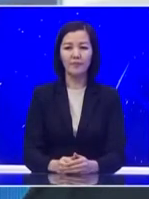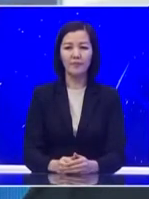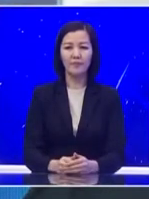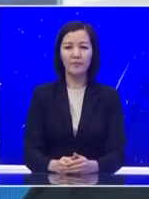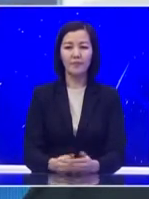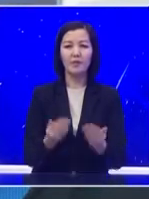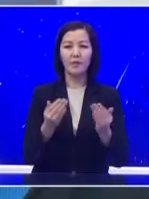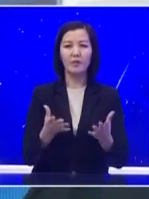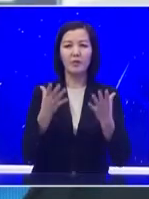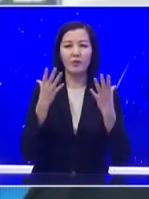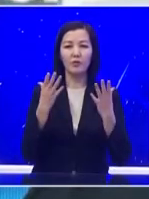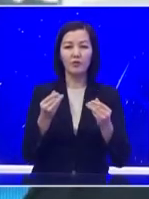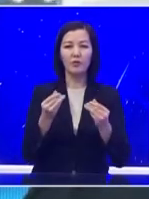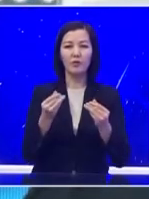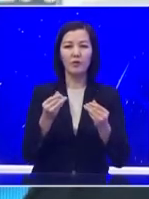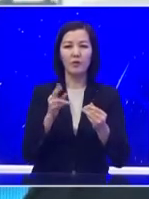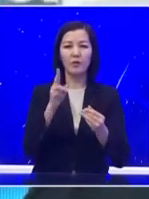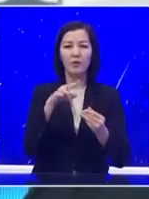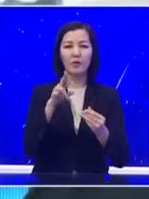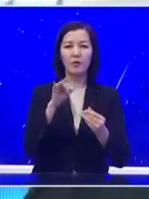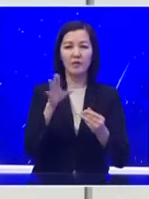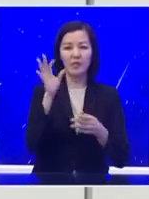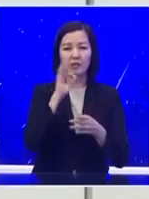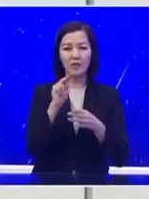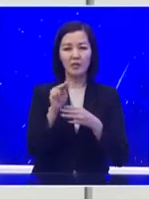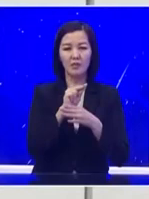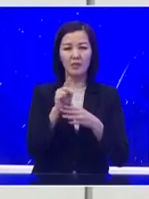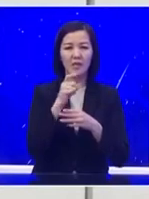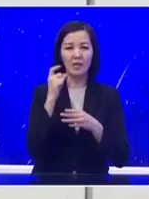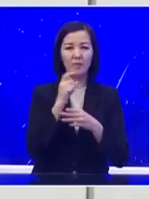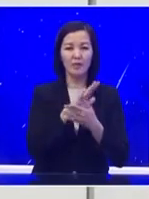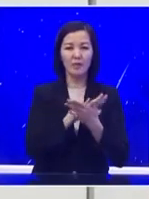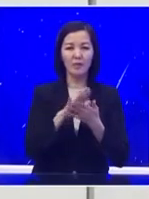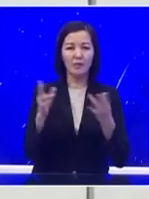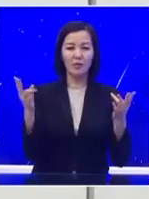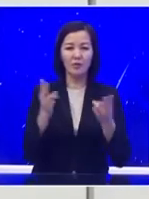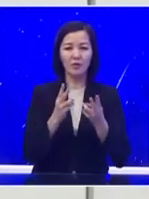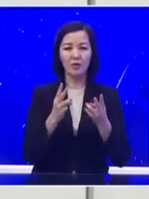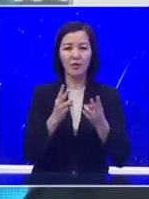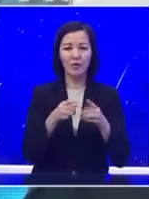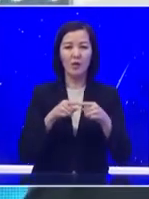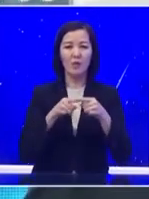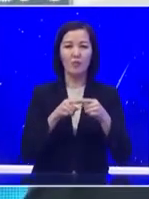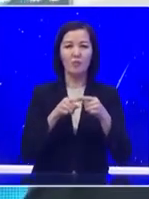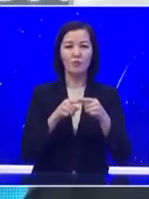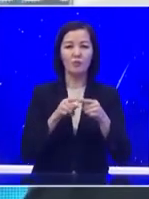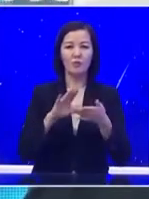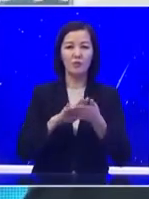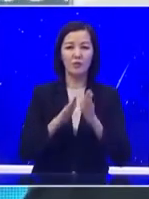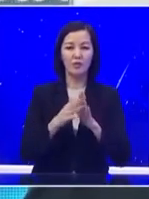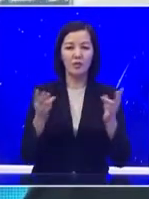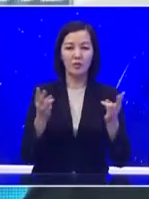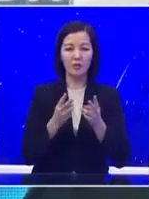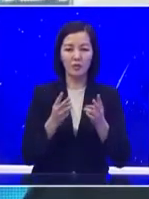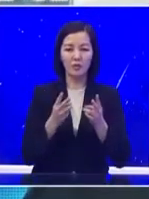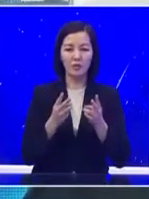қазіргі таңда дезинфекциялық режимді күшейту керек. Объектілерде қол жуатын жағдай жасау керек.